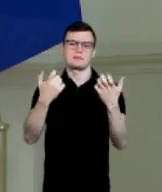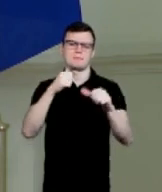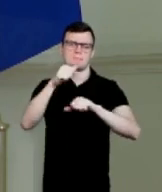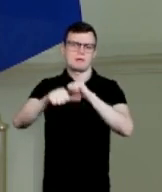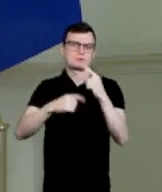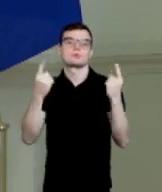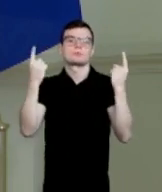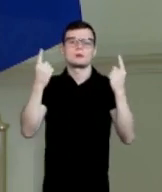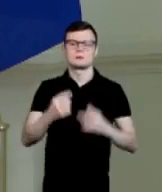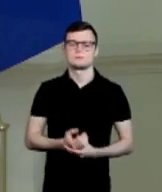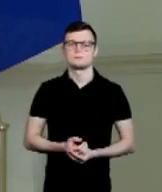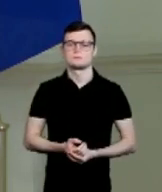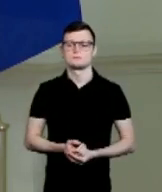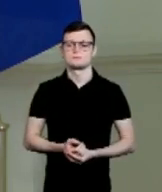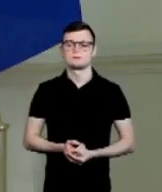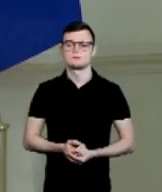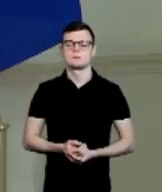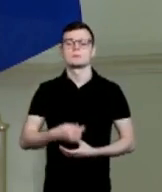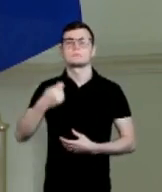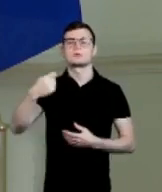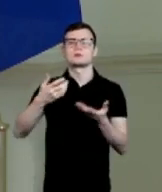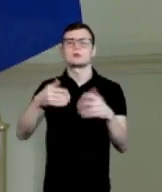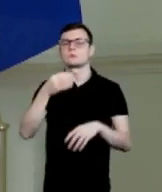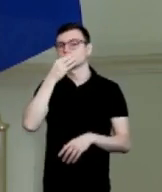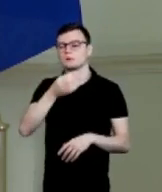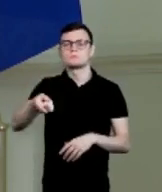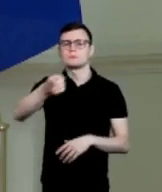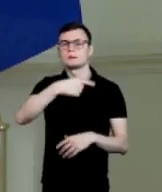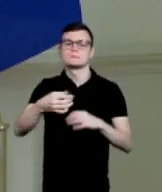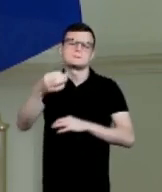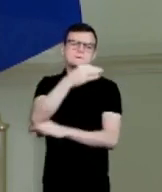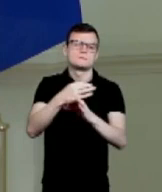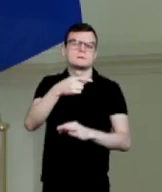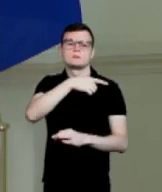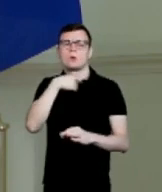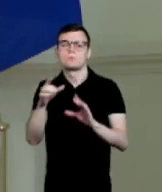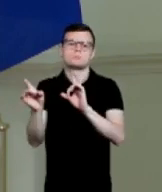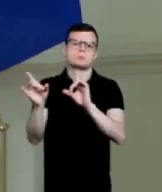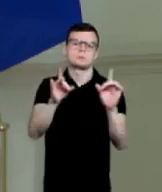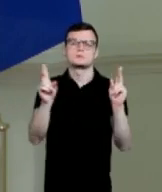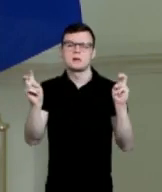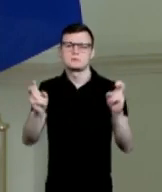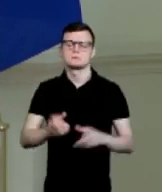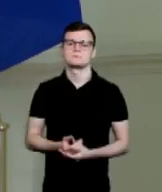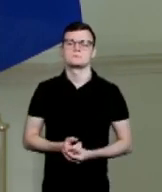jubiliejų. Kaip prezidentas jau paminėjo, mes aptarėme daugybę temų